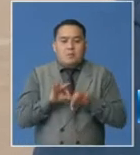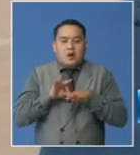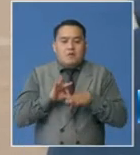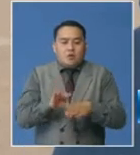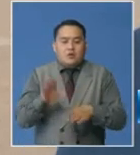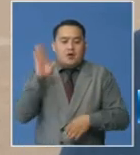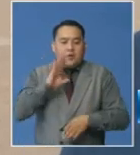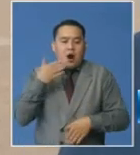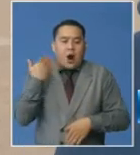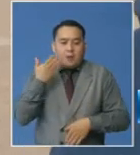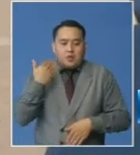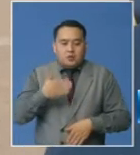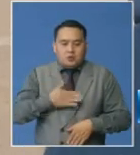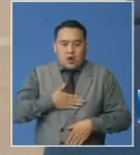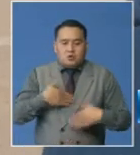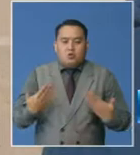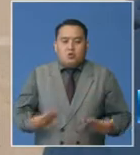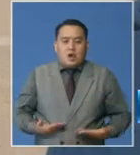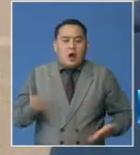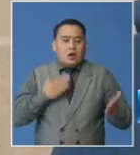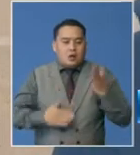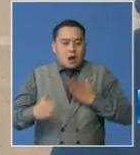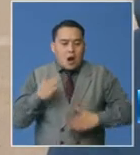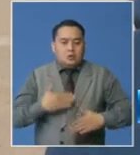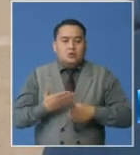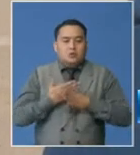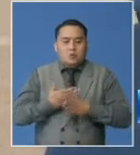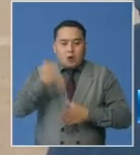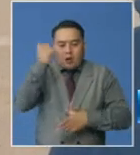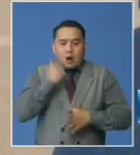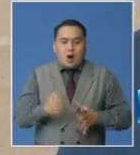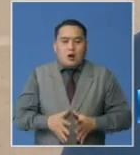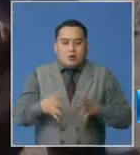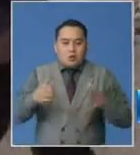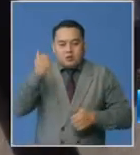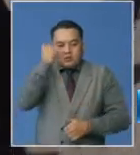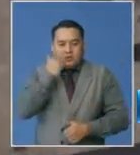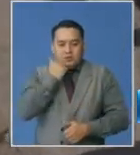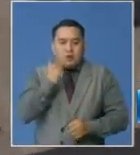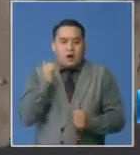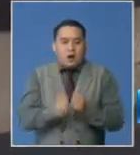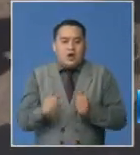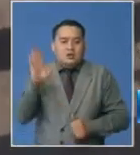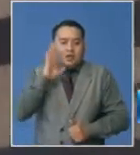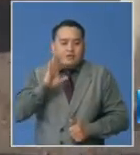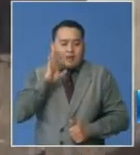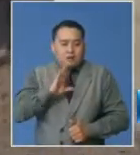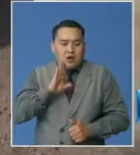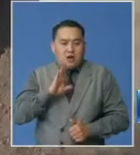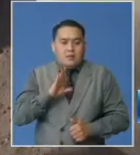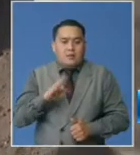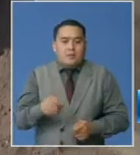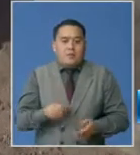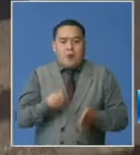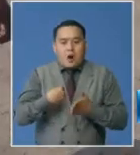воду. Это облегчит нашу жизнь. Мы очень рады и благодарим всех. Огромное спасибо. Каждое ведро воды каракумцам